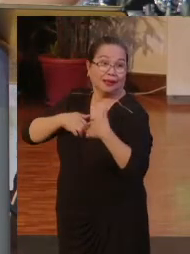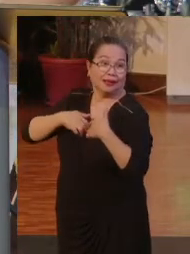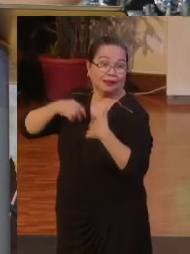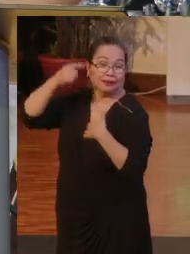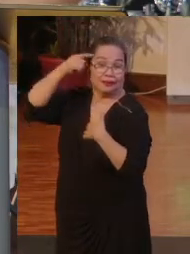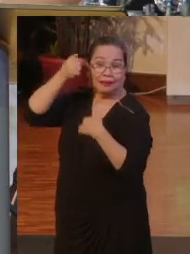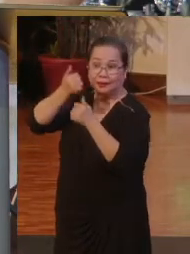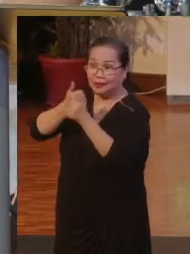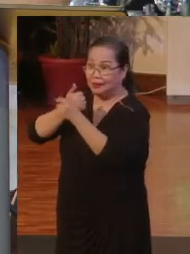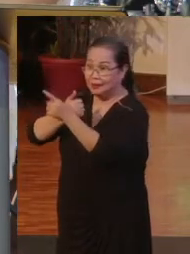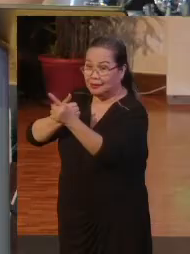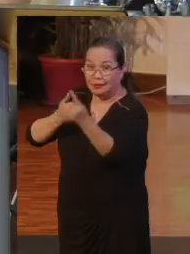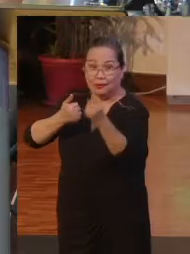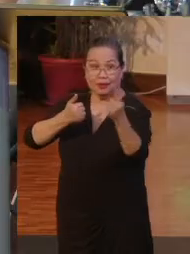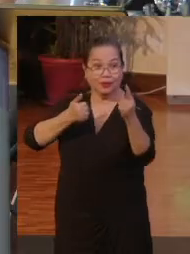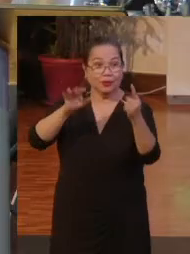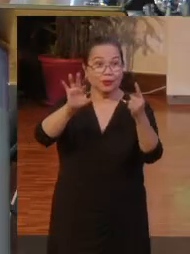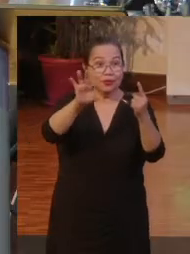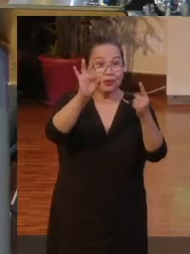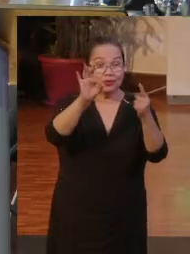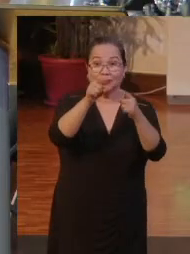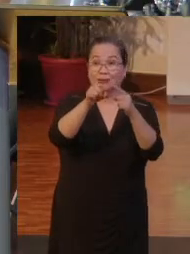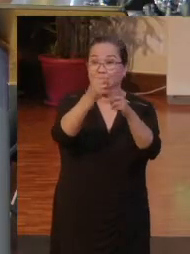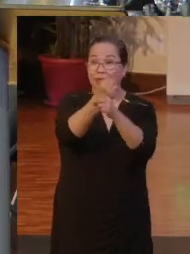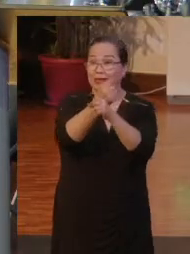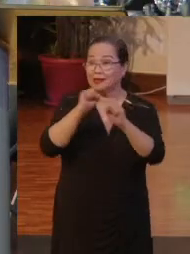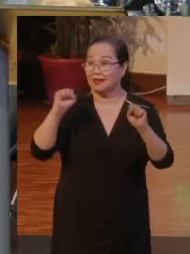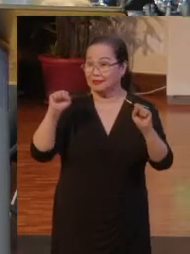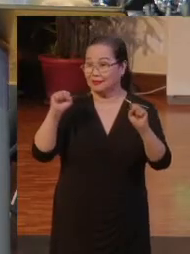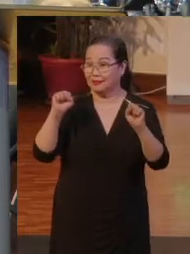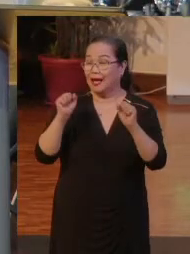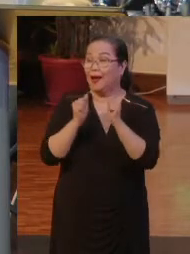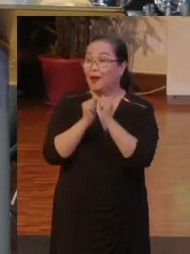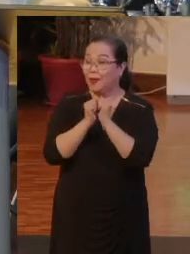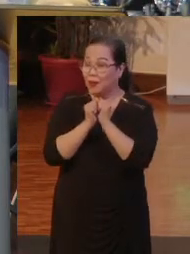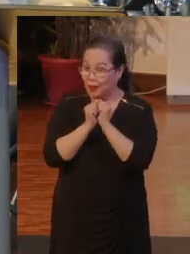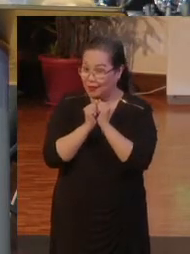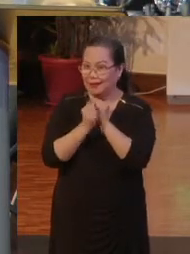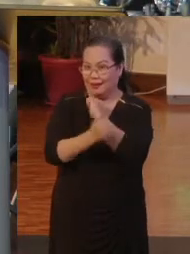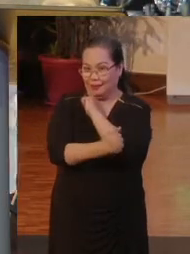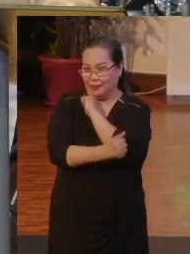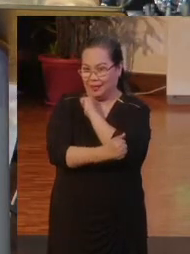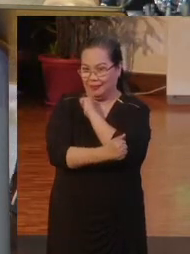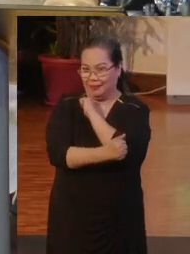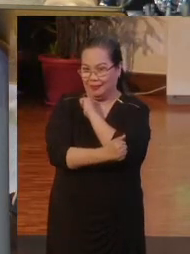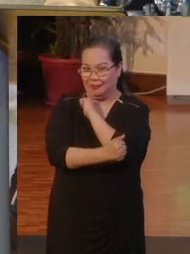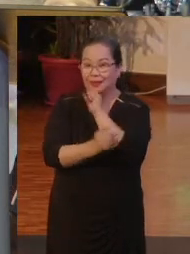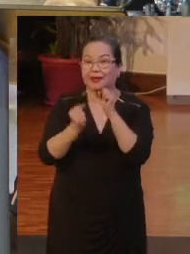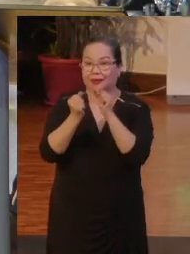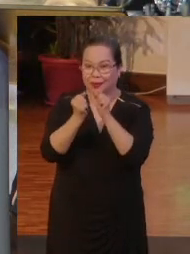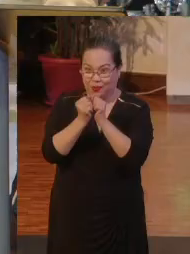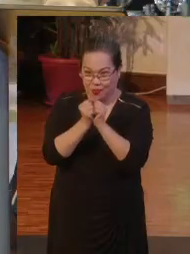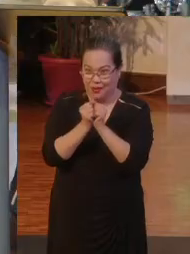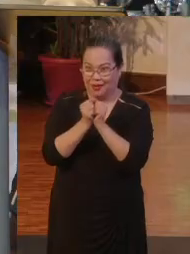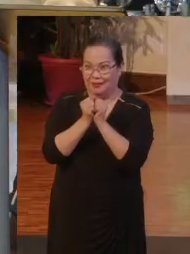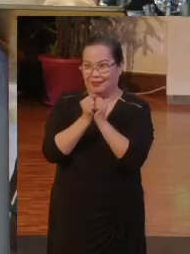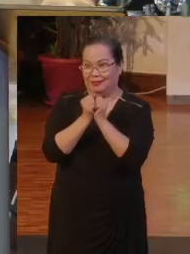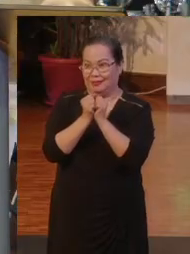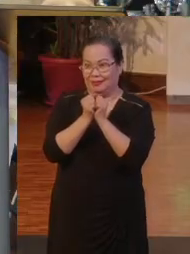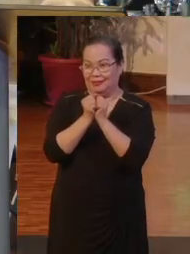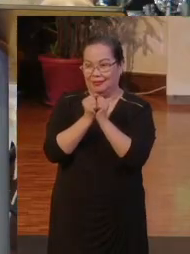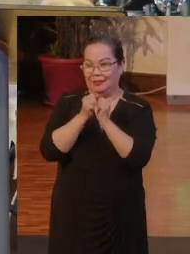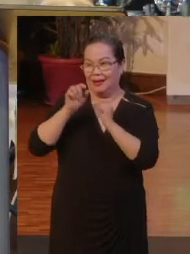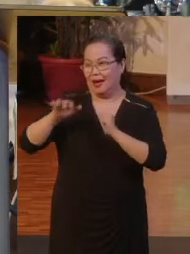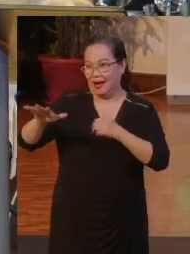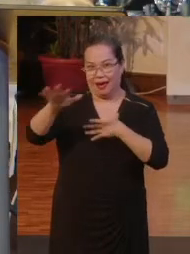ang bawat isa sa atin na pinili niya upang maligtas, kasama na dun si Abraham, kasama din na rin dun mga kapatid,